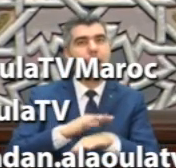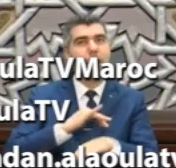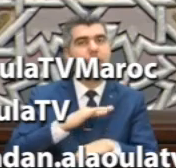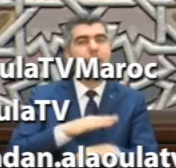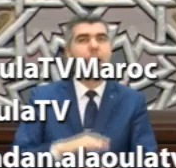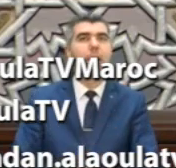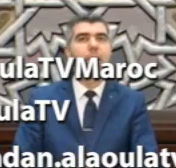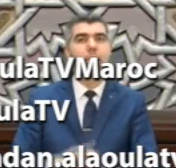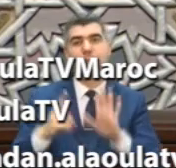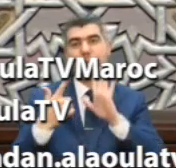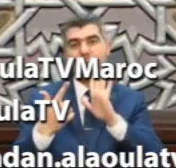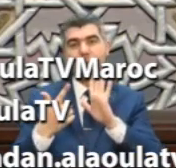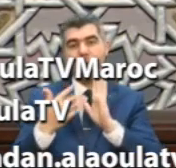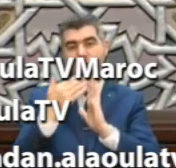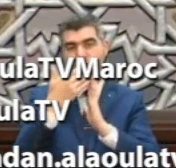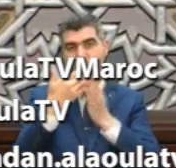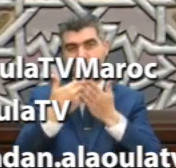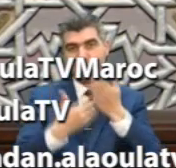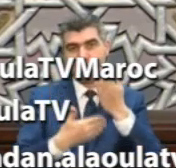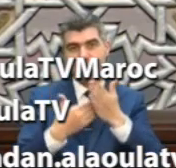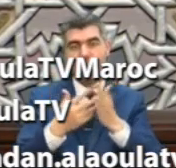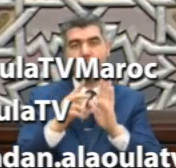فيها سبعه اسئله.